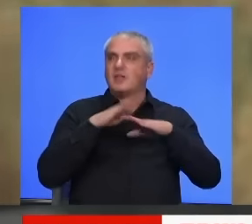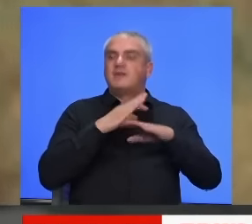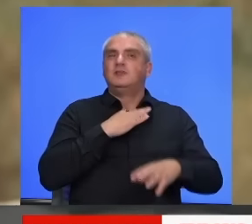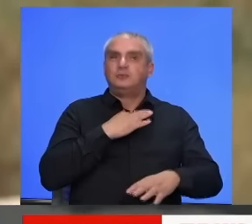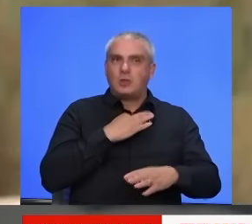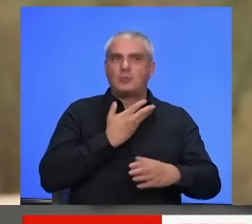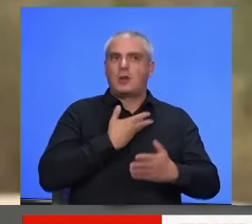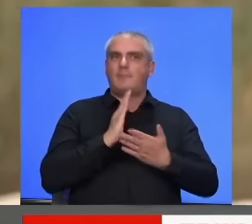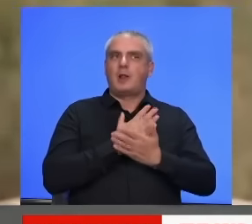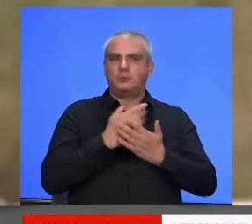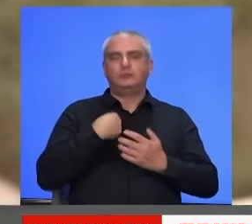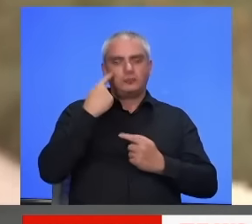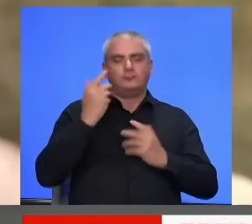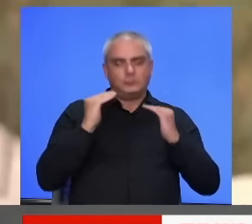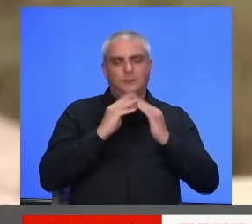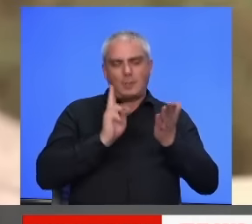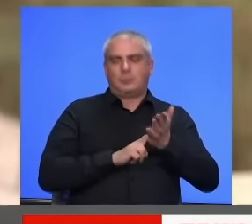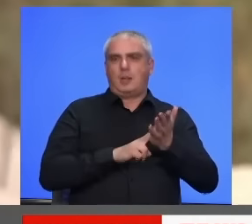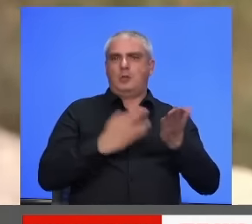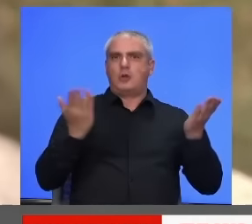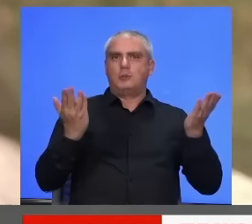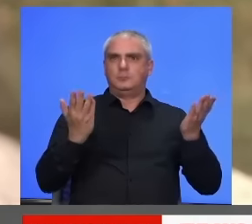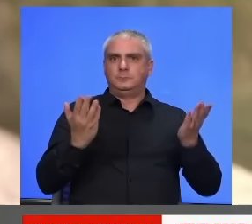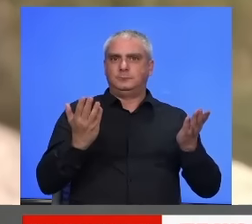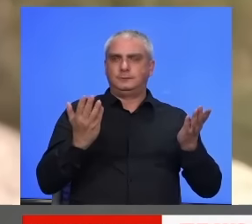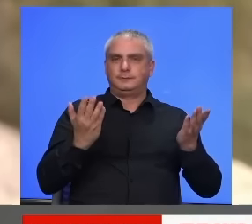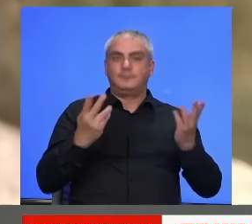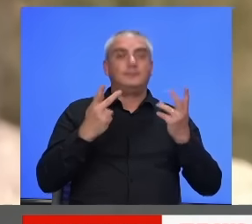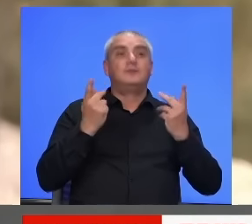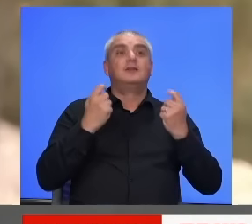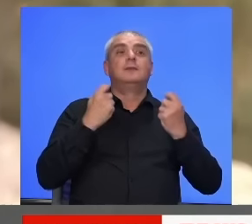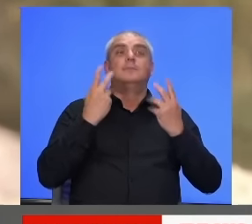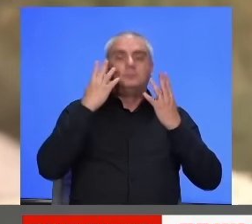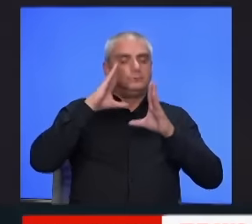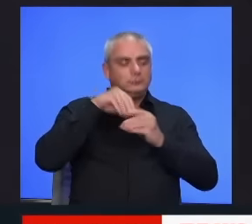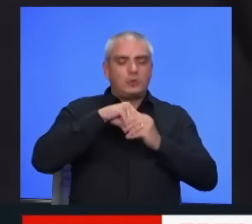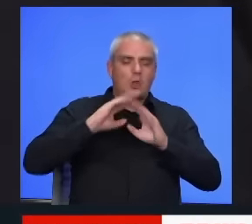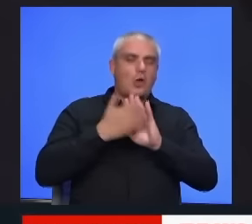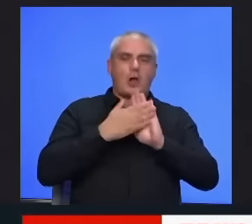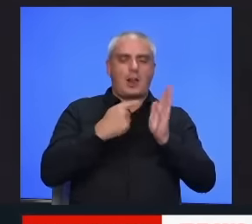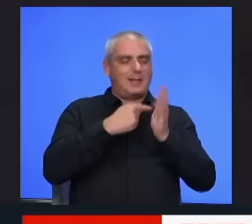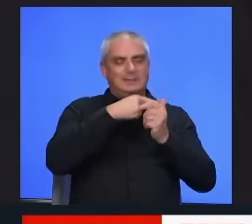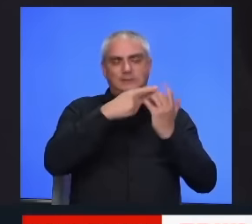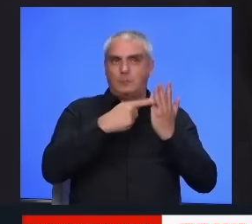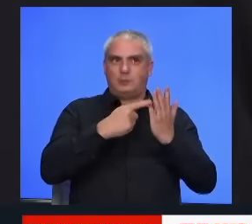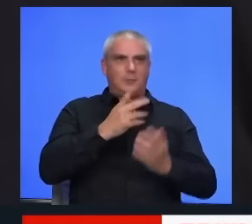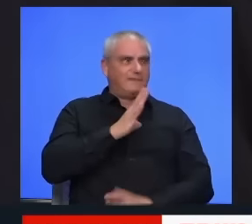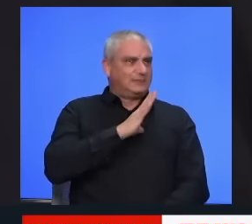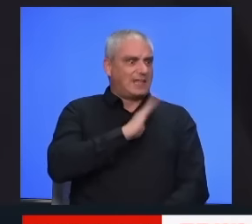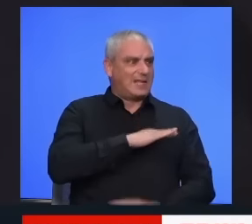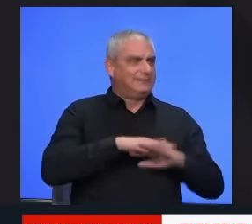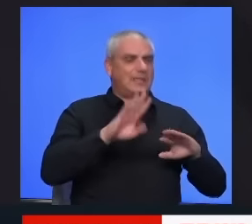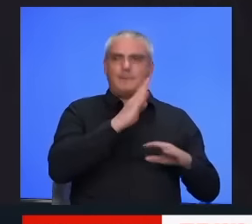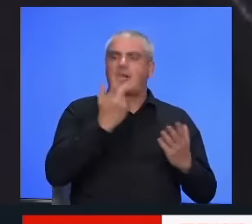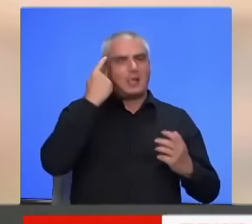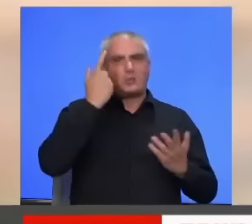לקבל החלטות שאנחנו חושבים שהן נכונות בשקלול של כל מכלול הנסיבות. הרי האיום הזה על שדה בריר, איך אתה יודע